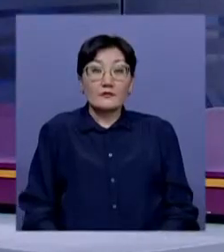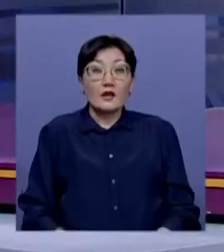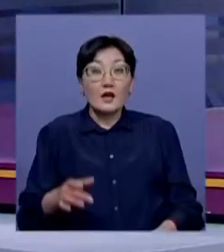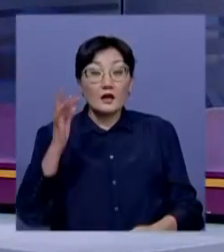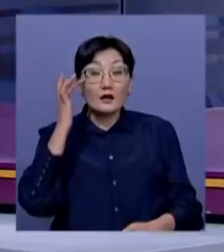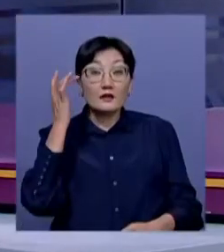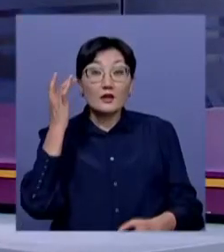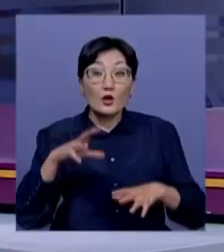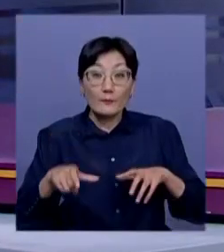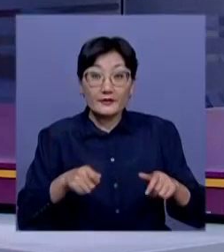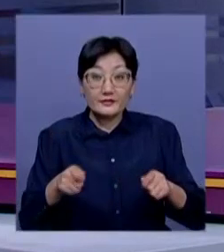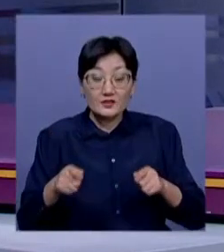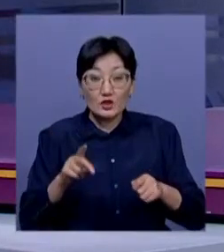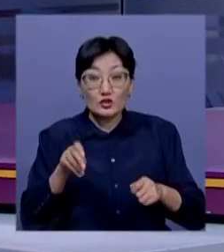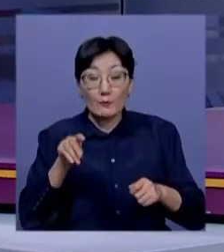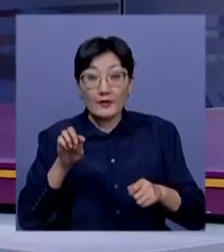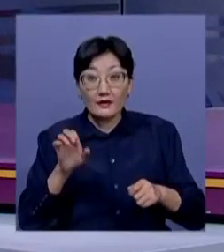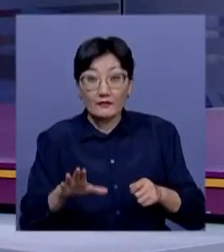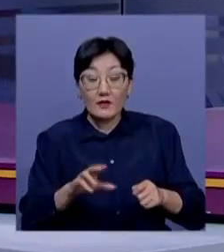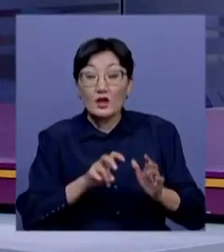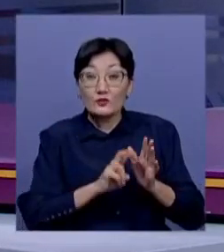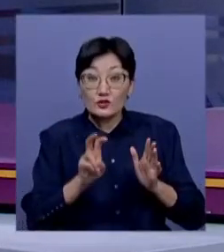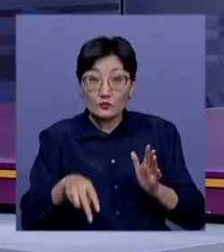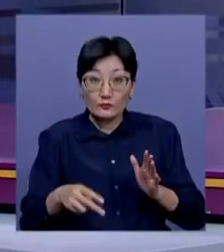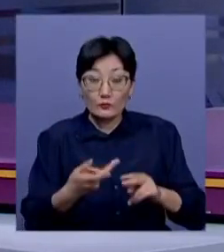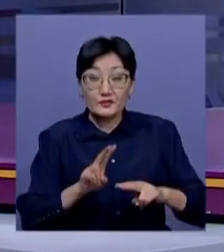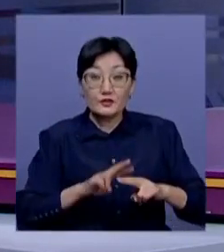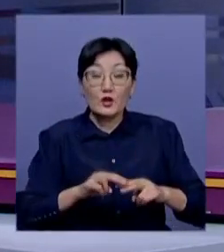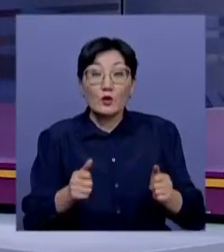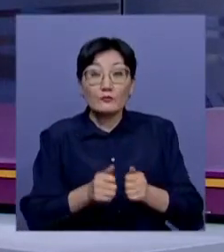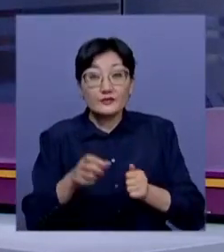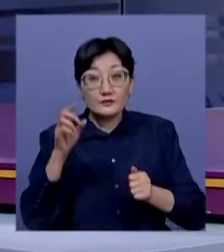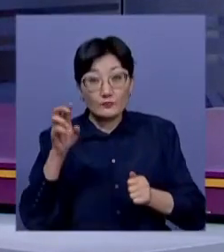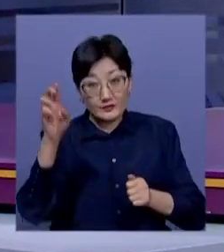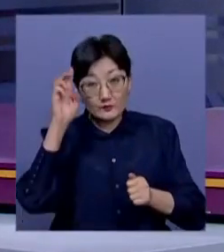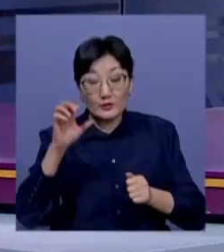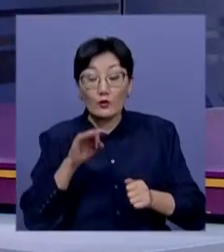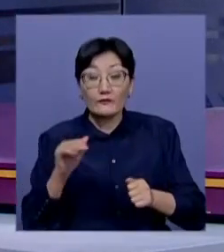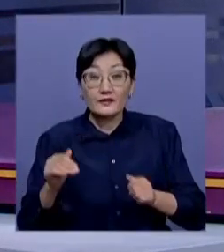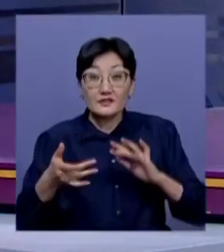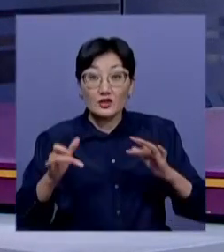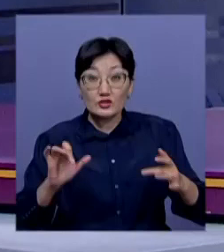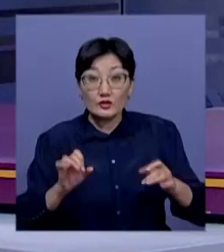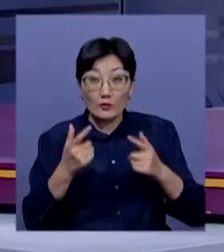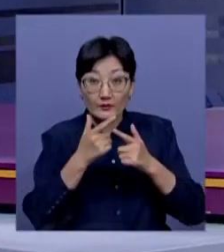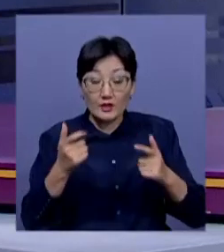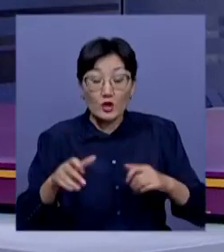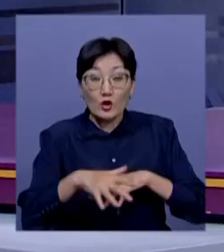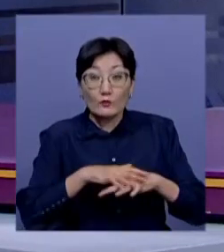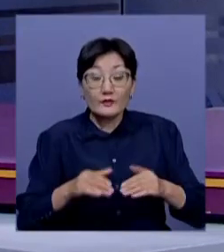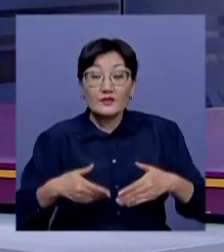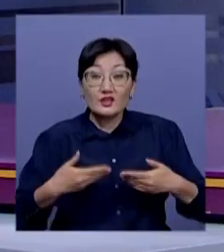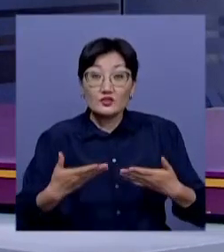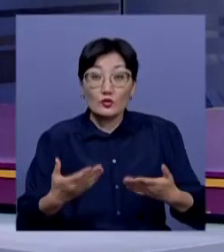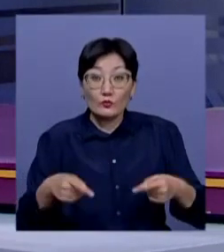Кыргыз президенті Сооронбай Жээнбеков отставкага кетті. Бұл туралы көрші елдің башысы ресми сайтында мәлімдеген. Ол халыққа үндеу